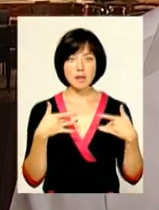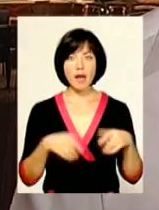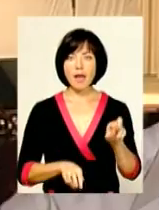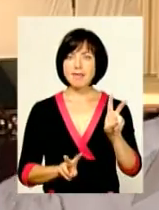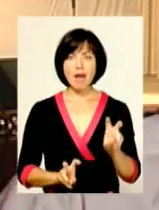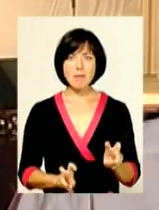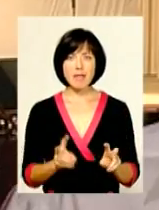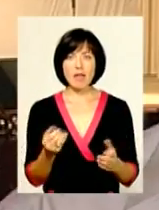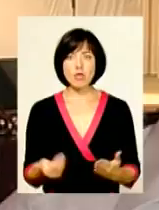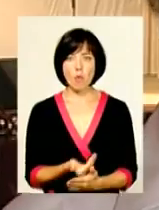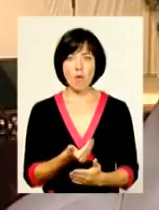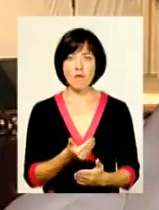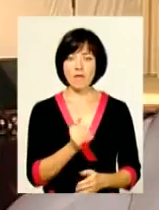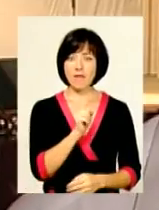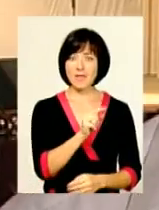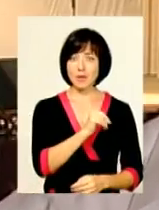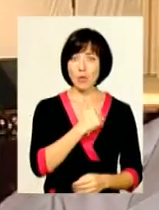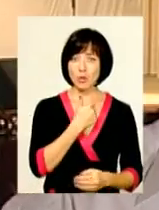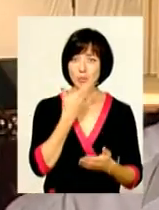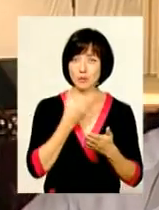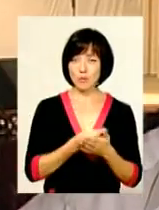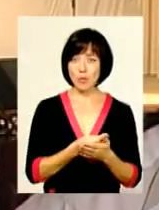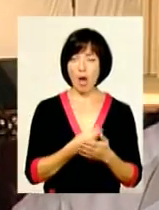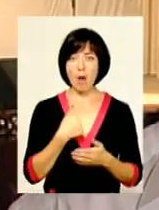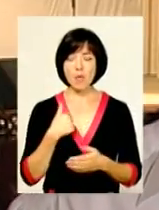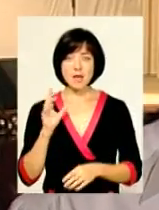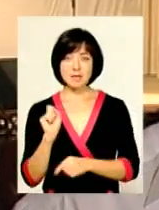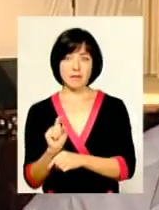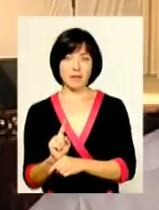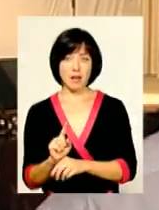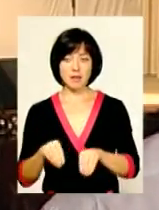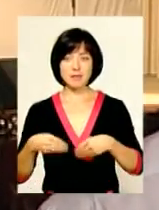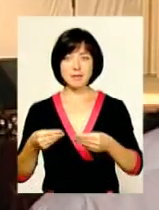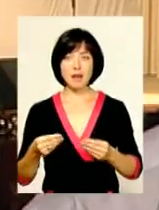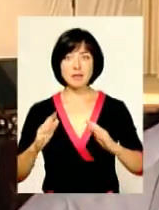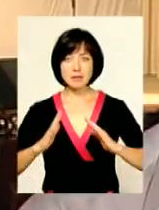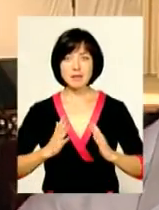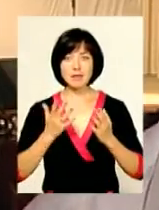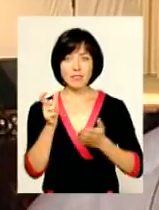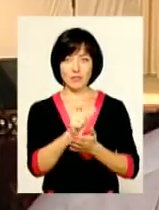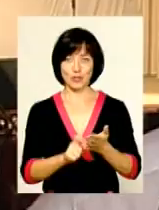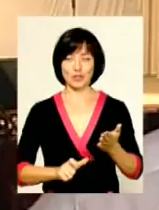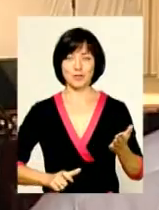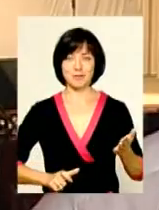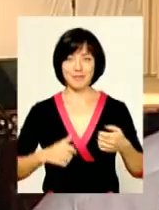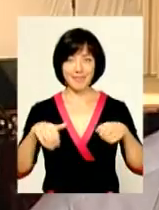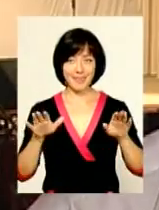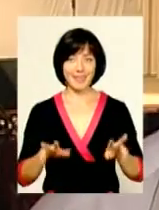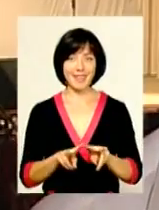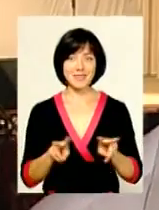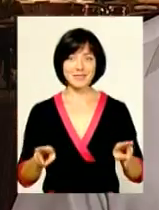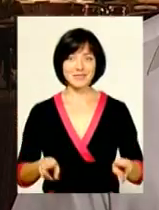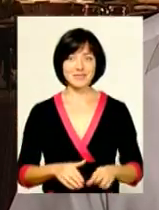нові. Він по-своєму хоче сказати, а моє завдання – дати цим віршам